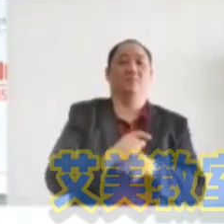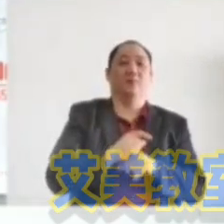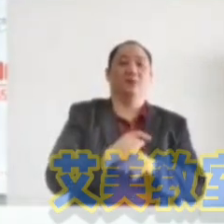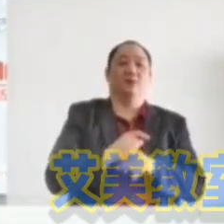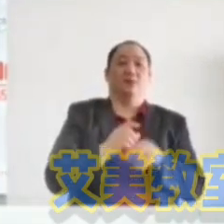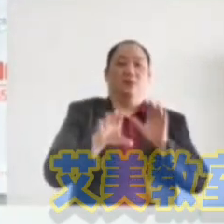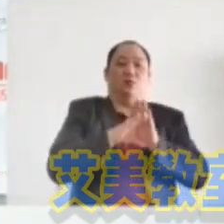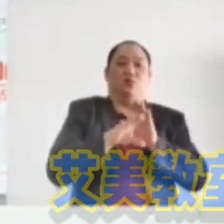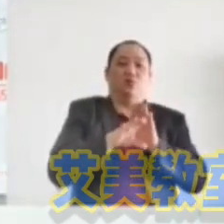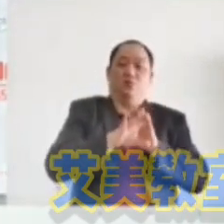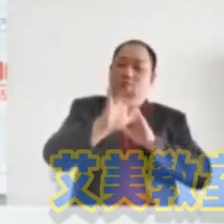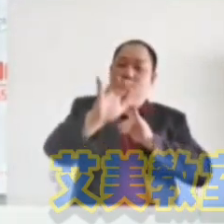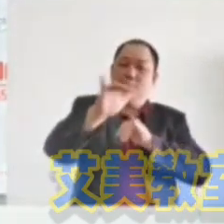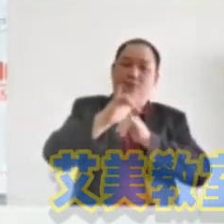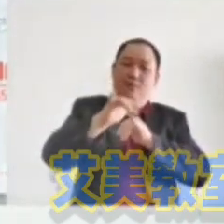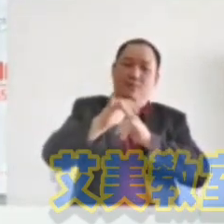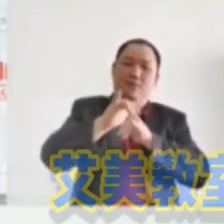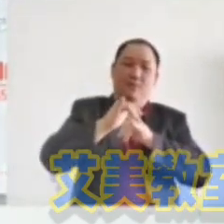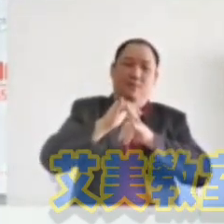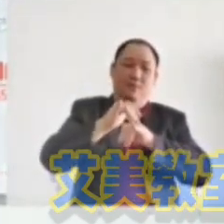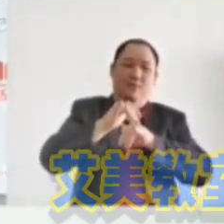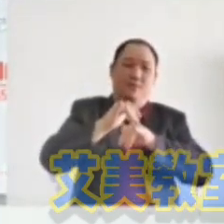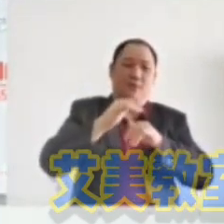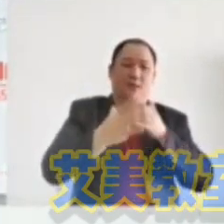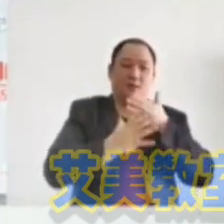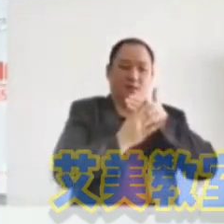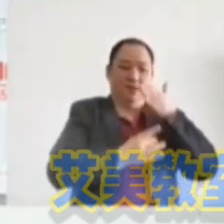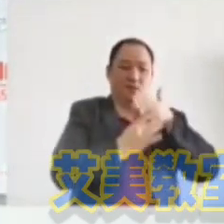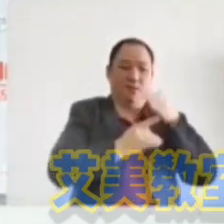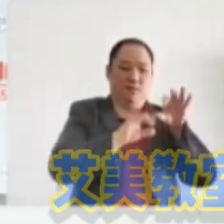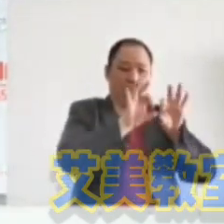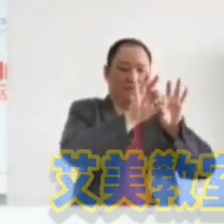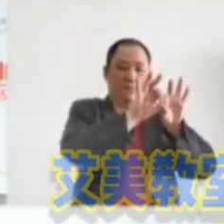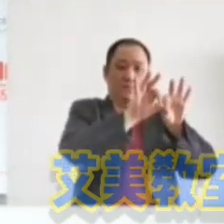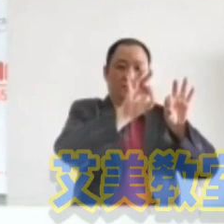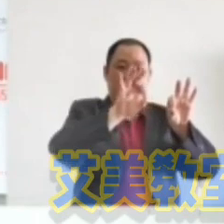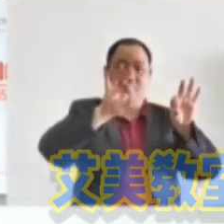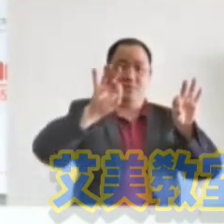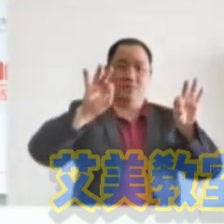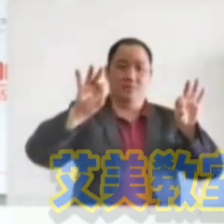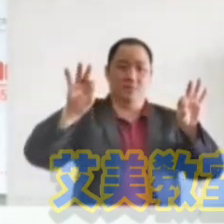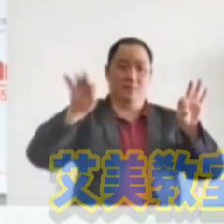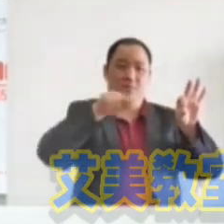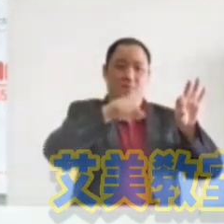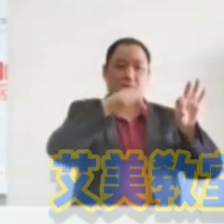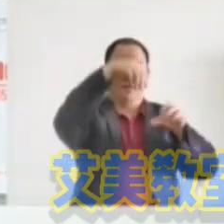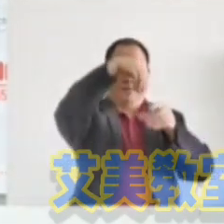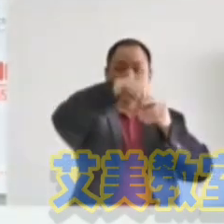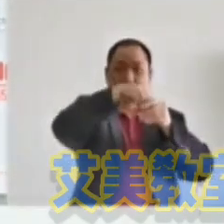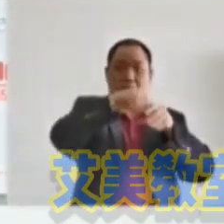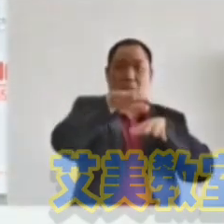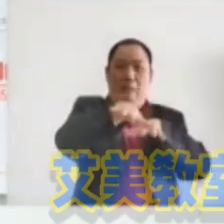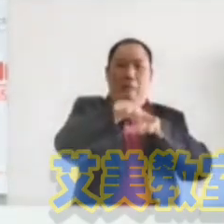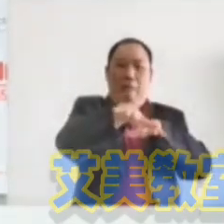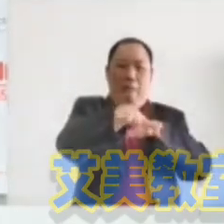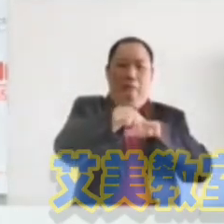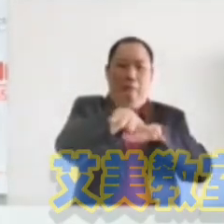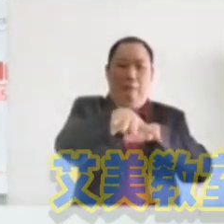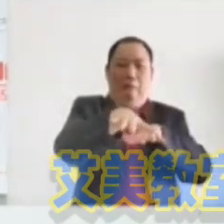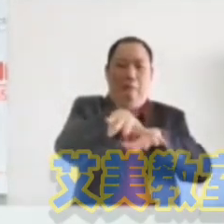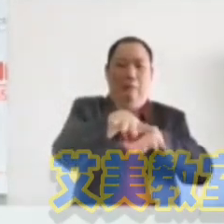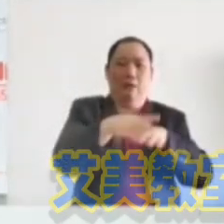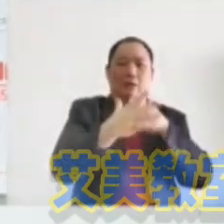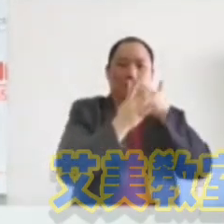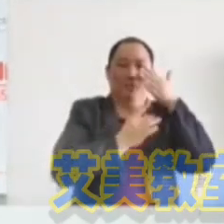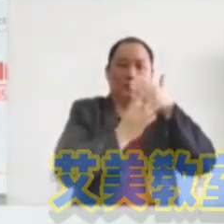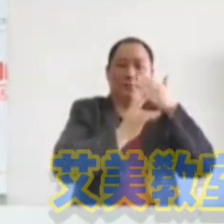哦，如果我们的这个血管啊，也像我们的 highway 这样阻塞哦，我们的血没有办法很好的去流